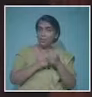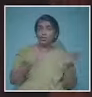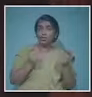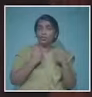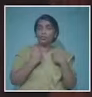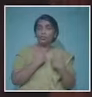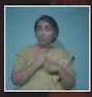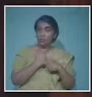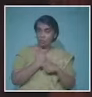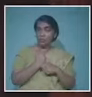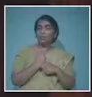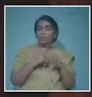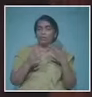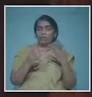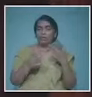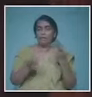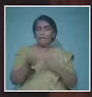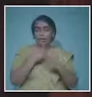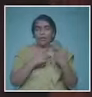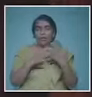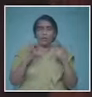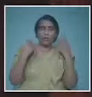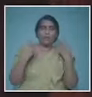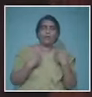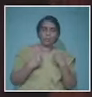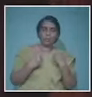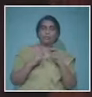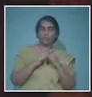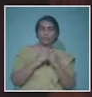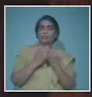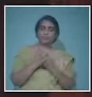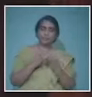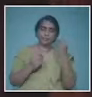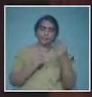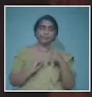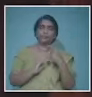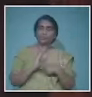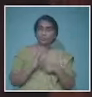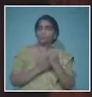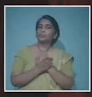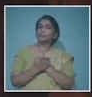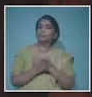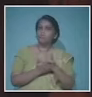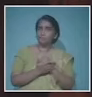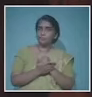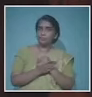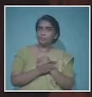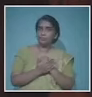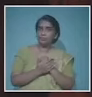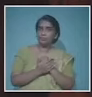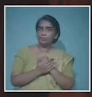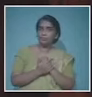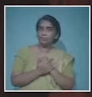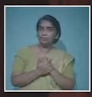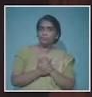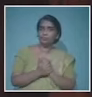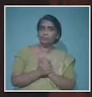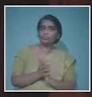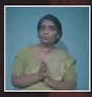සකස් කිරීම සම්බන්ධයෙන් දුර්වලතා තියෙනවා. අපි ඒකට කිව්වා වගේ විසඳුමක් ලබා දෙනවා. ලංකාව පුරාම බොහොම ස්තුතියි අමුතුමා.